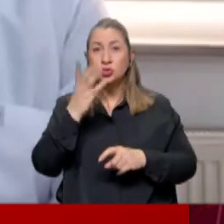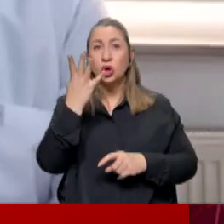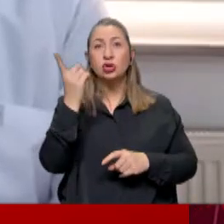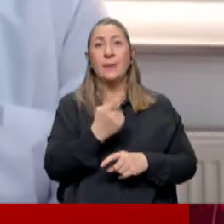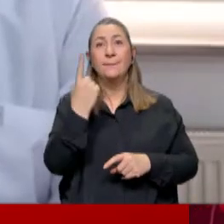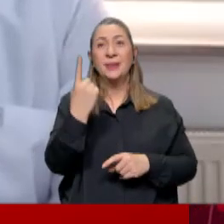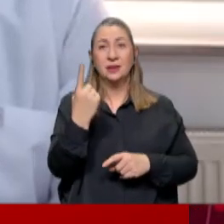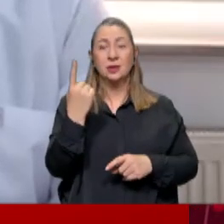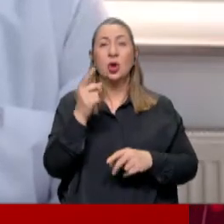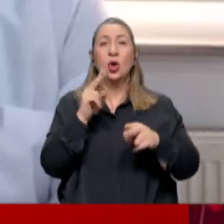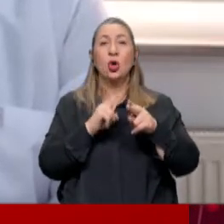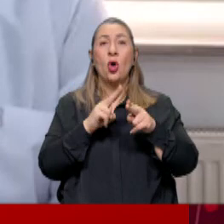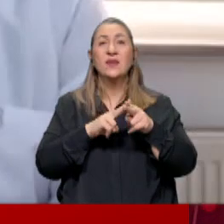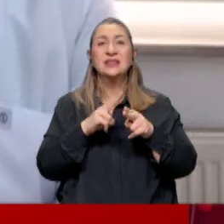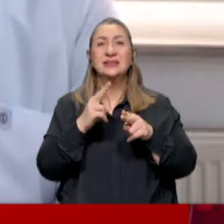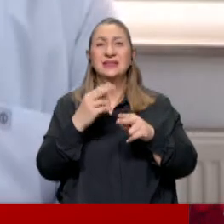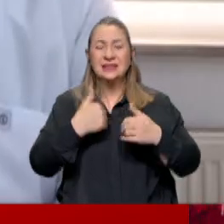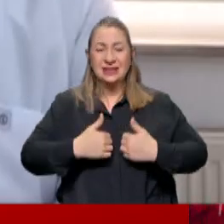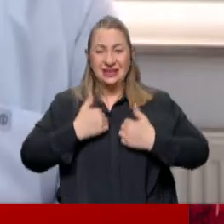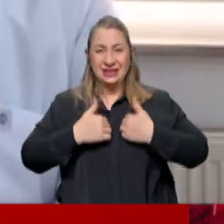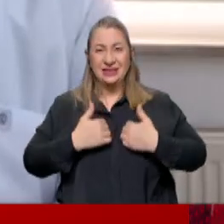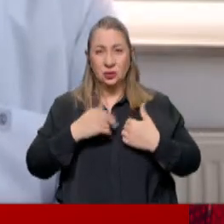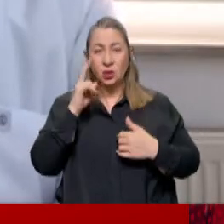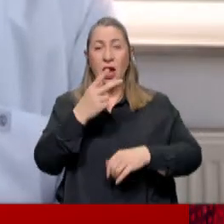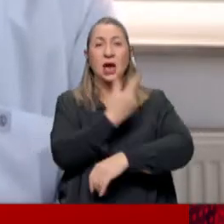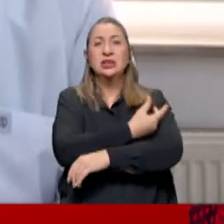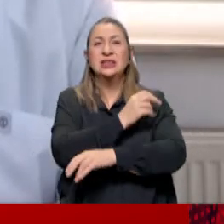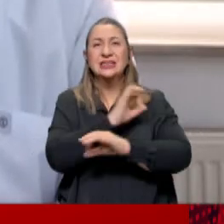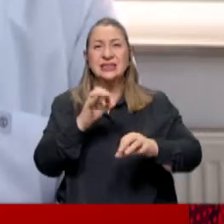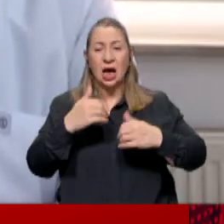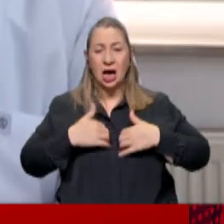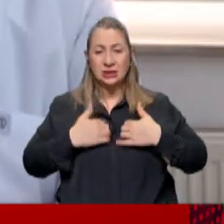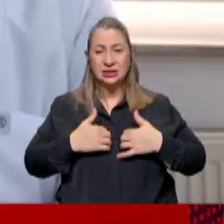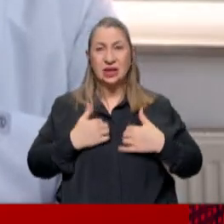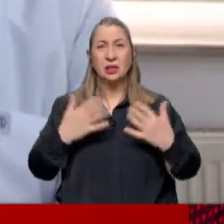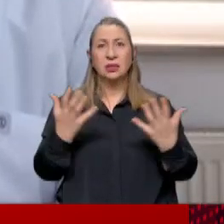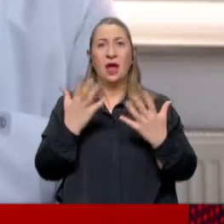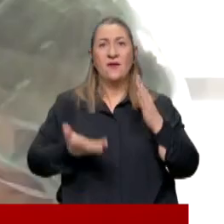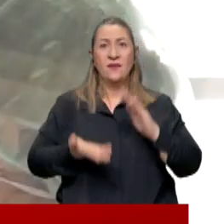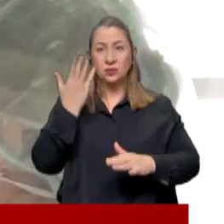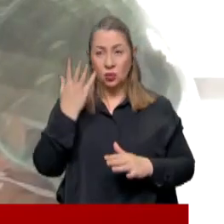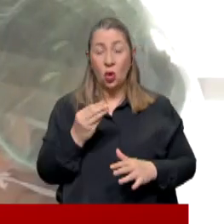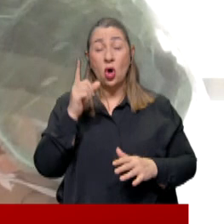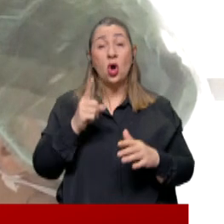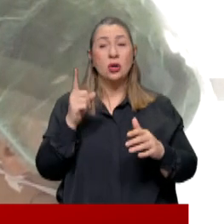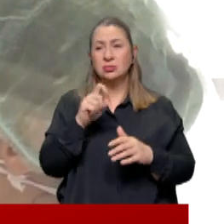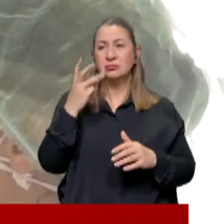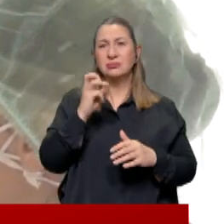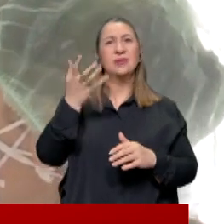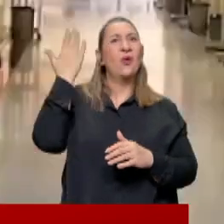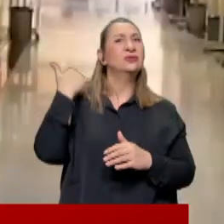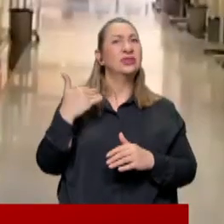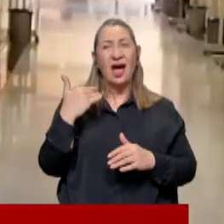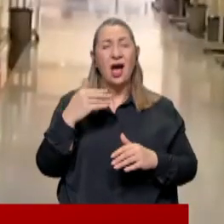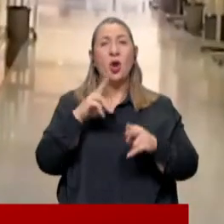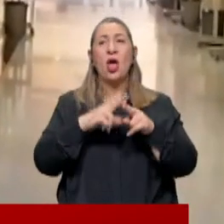1/4 oranında bir COVID zatüresi görüyoruz. Aşısızlarda akciğer tutulumu çok daha fazla oluyor. Önceki aylara göre